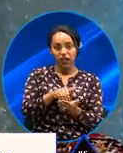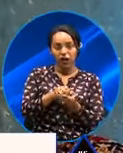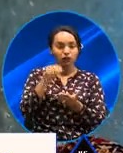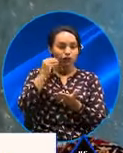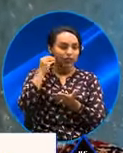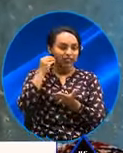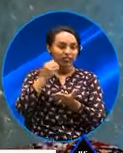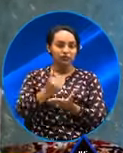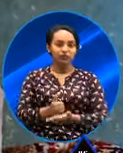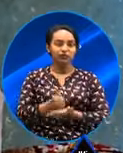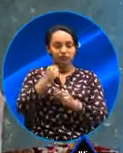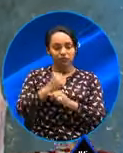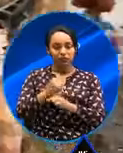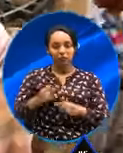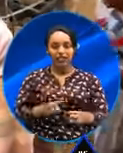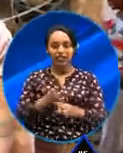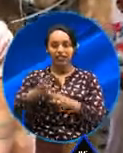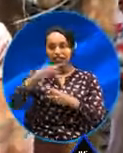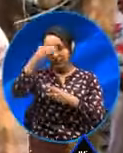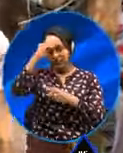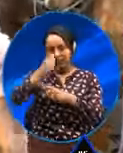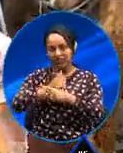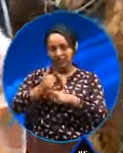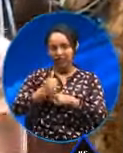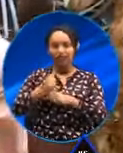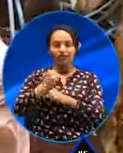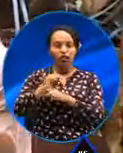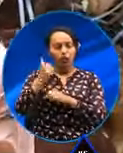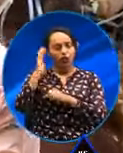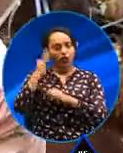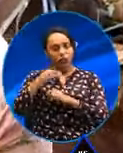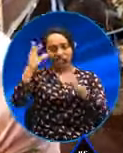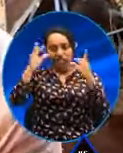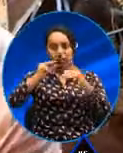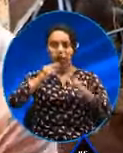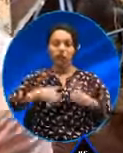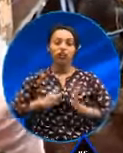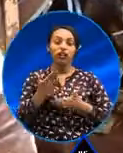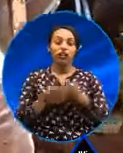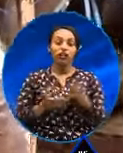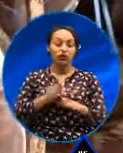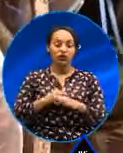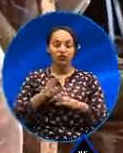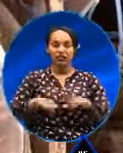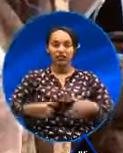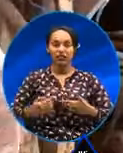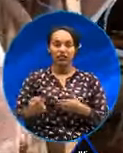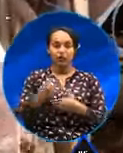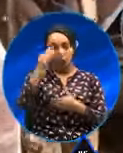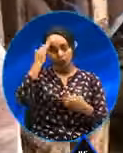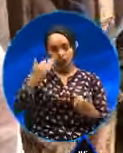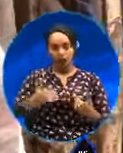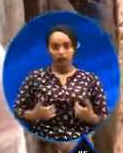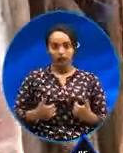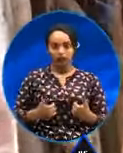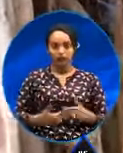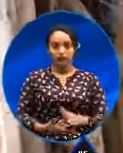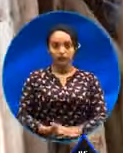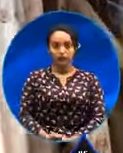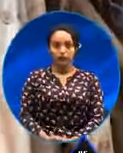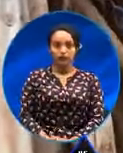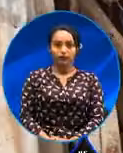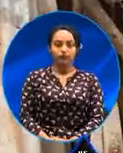በትምህርት ስልጠና፣ በመንገድ ትራፊክ ደህንነትና እንዲሁም በሌሎች የሙያ መስኮች በክረምት የበጎ ፍቃድ አገልግሎት የሚሰጥ መሆኑም ይታወቃል።